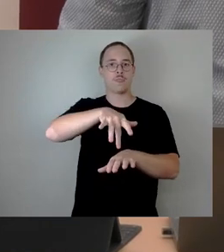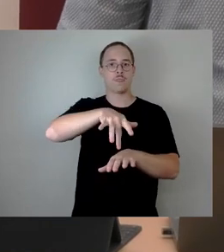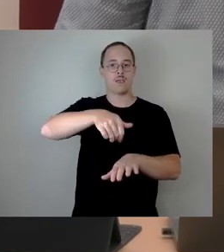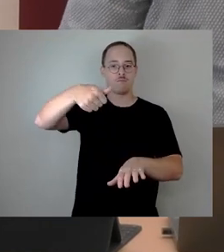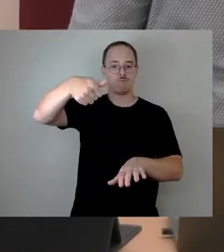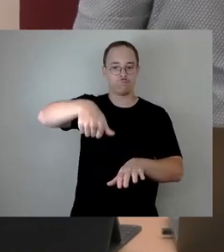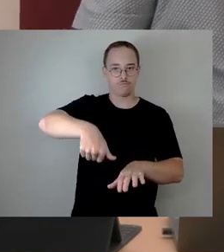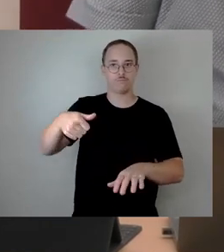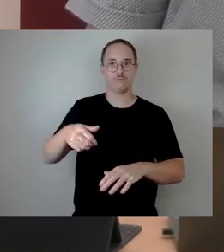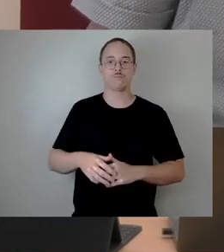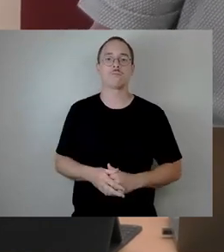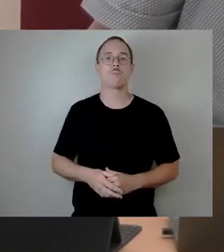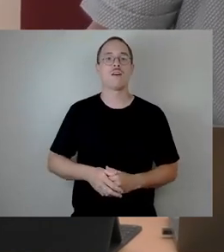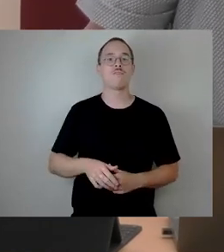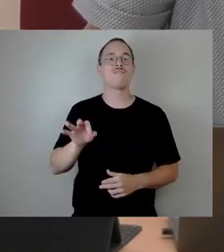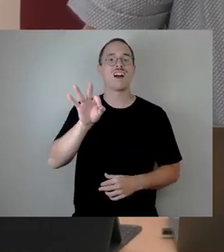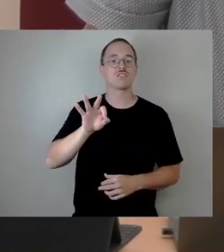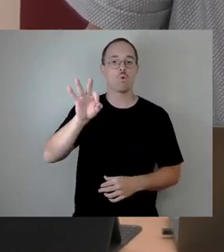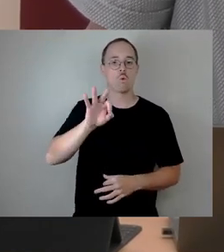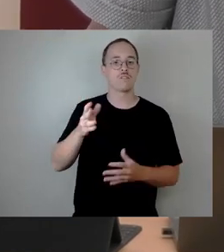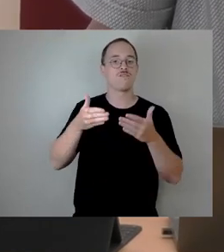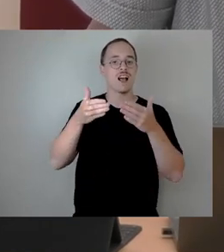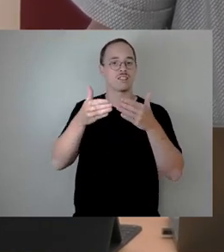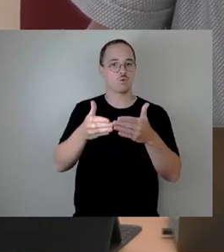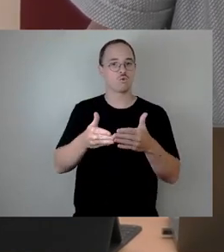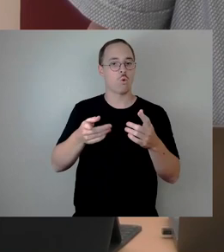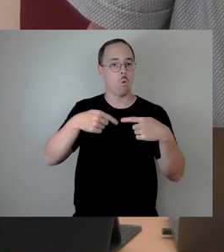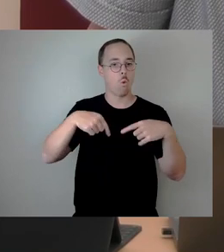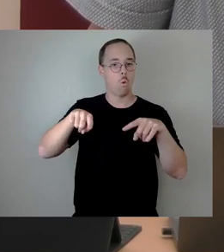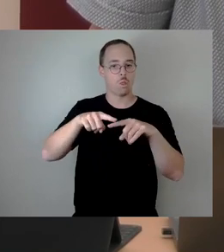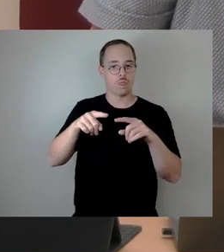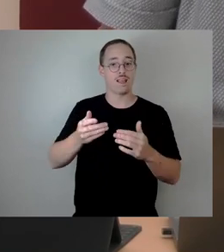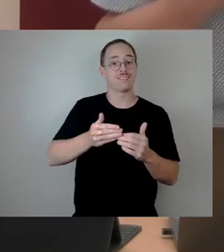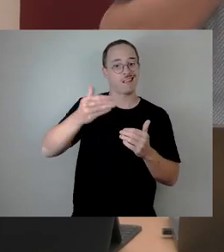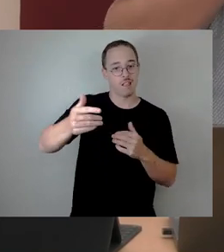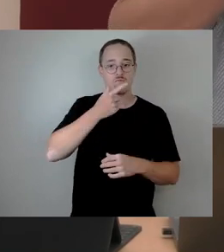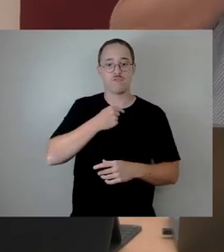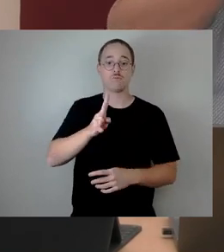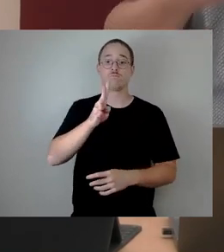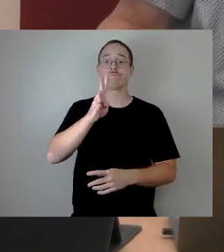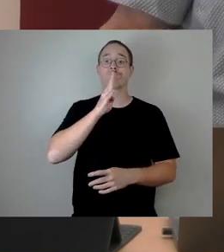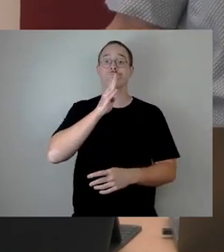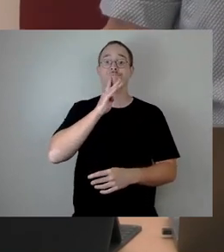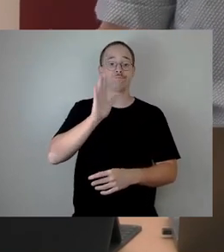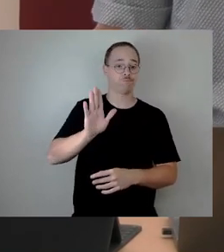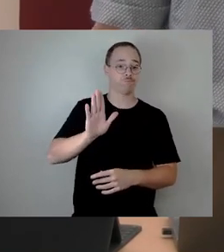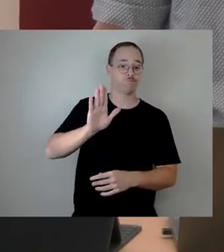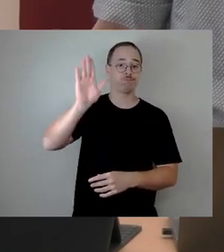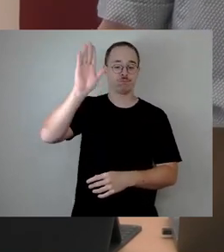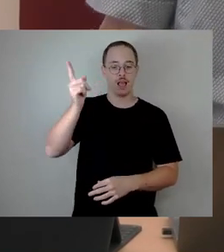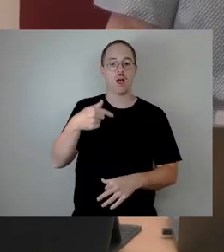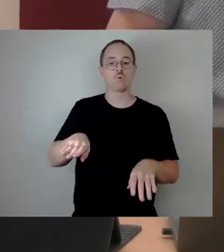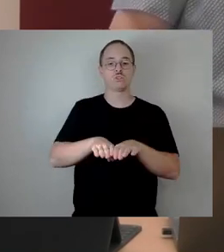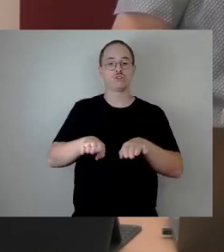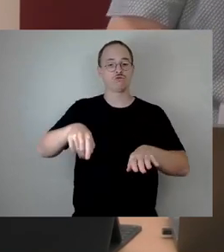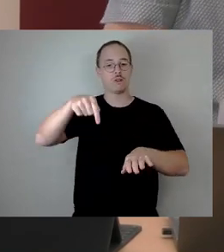vorziehen kann. Bei Abstimmung drücken Sie bitte eine der Tasten, Ja, Nein oder Enthaltung auf Ihrem Gerät